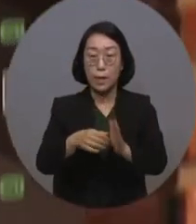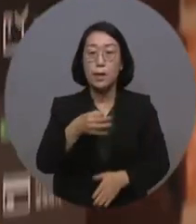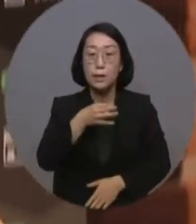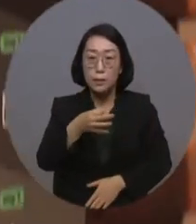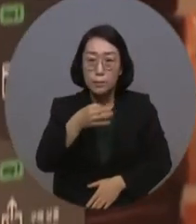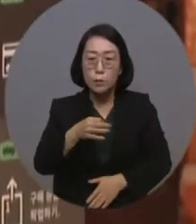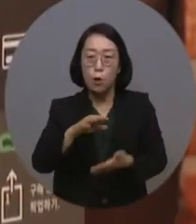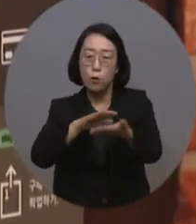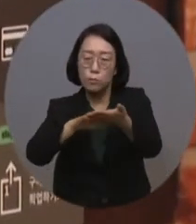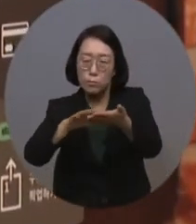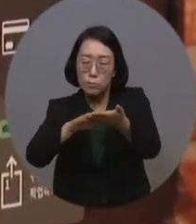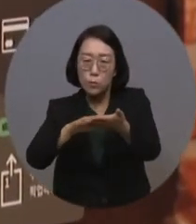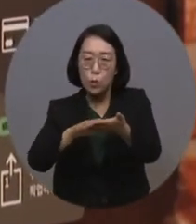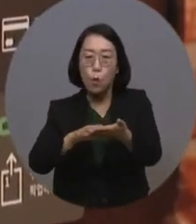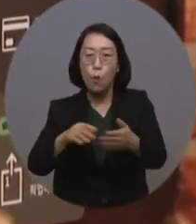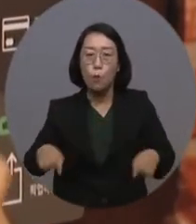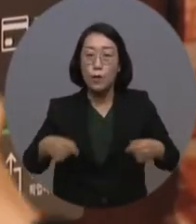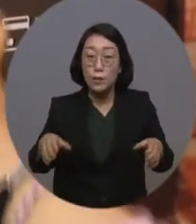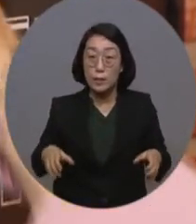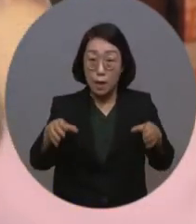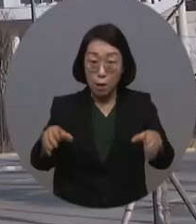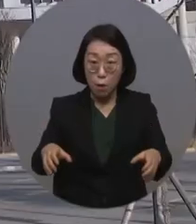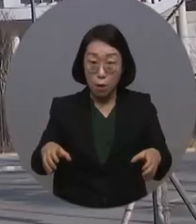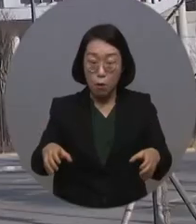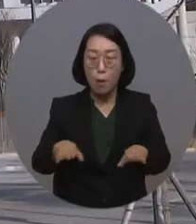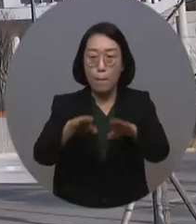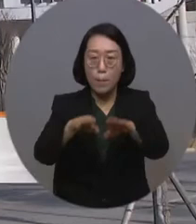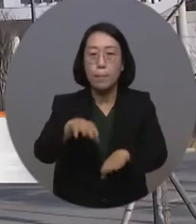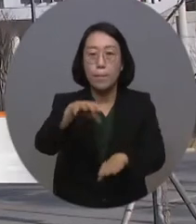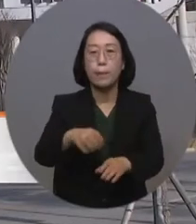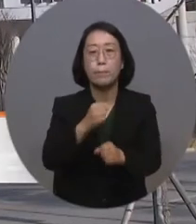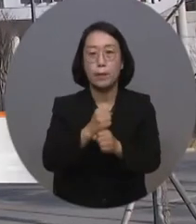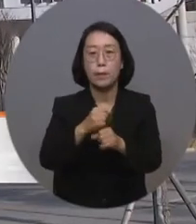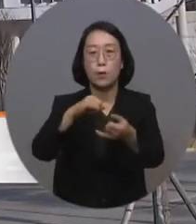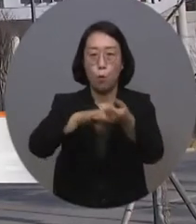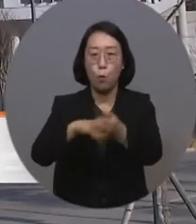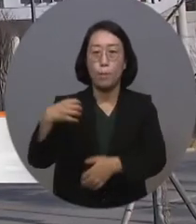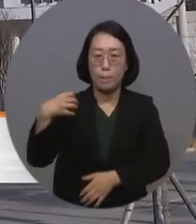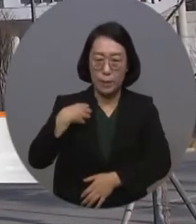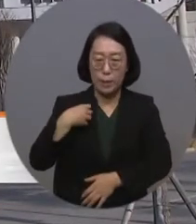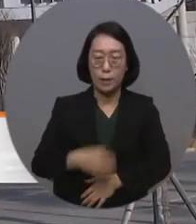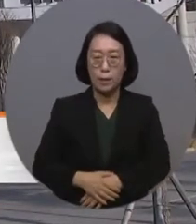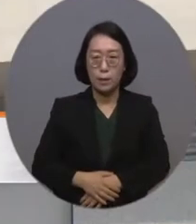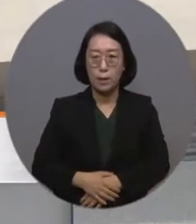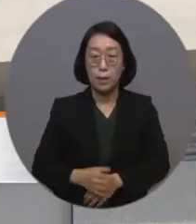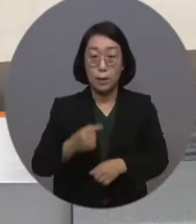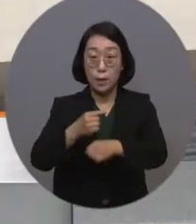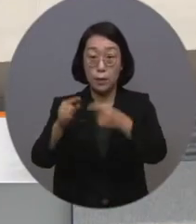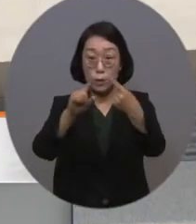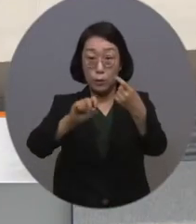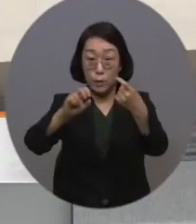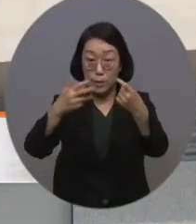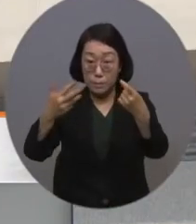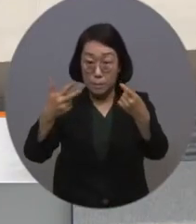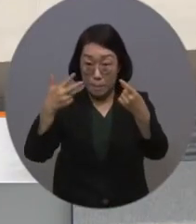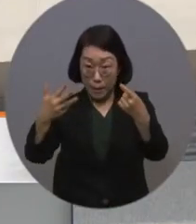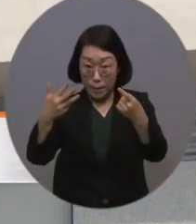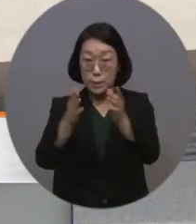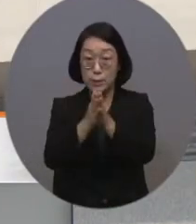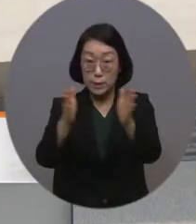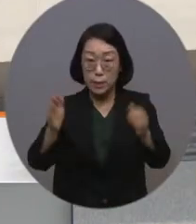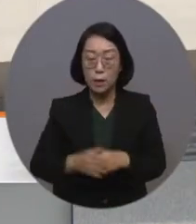제공, 휠체어 발판이 의무화됩니다. 보건복지부는 내년 1월 28일부터 시행되는